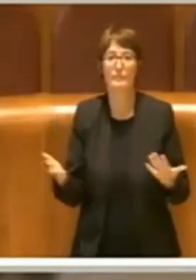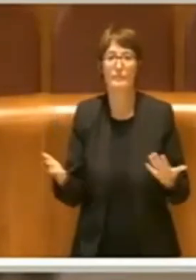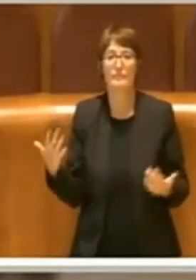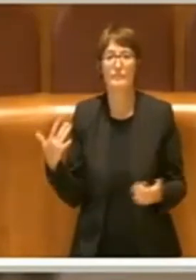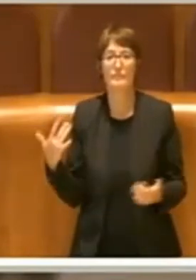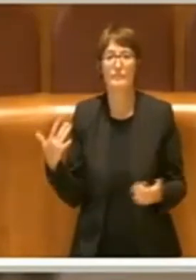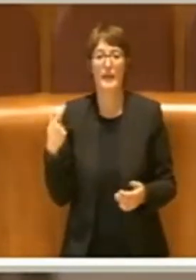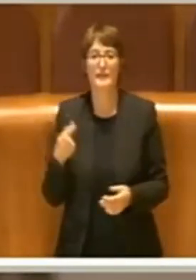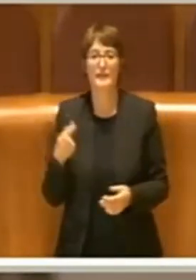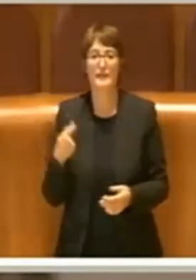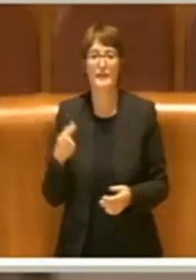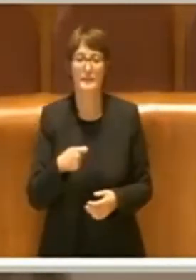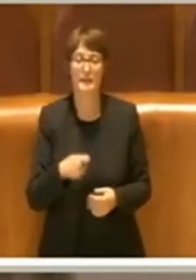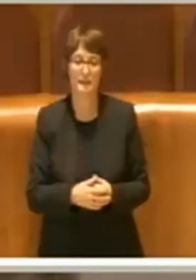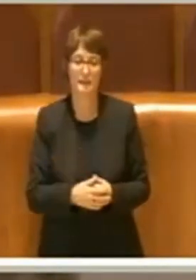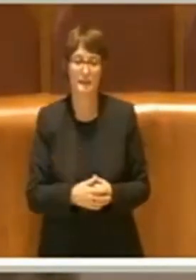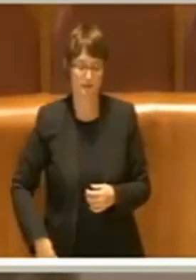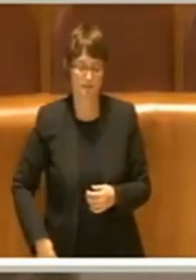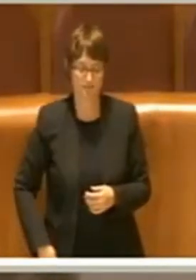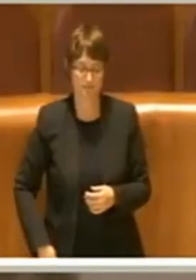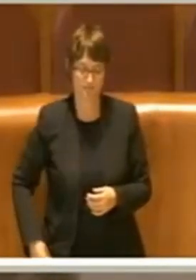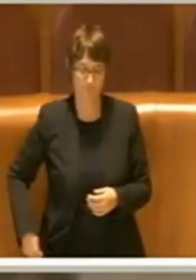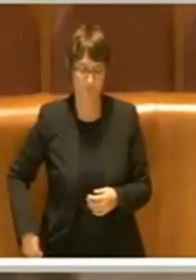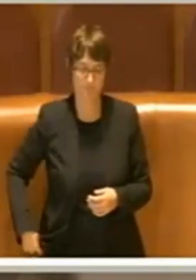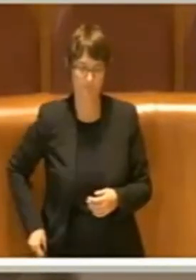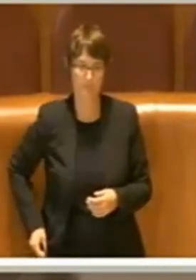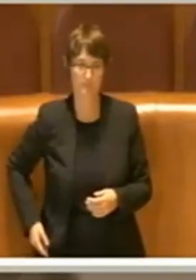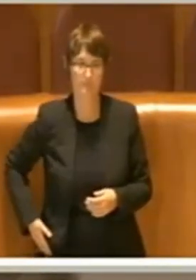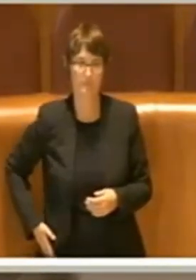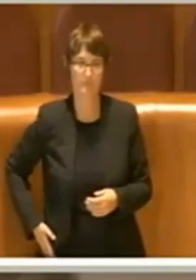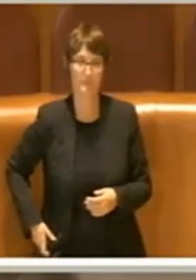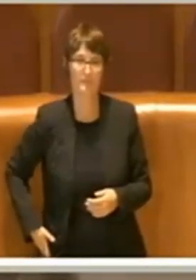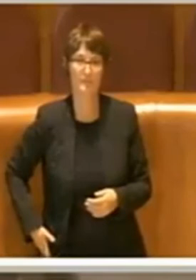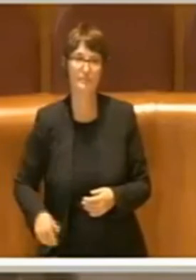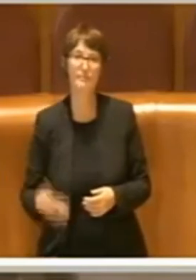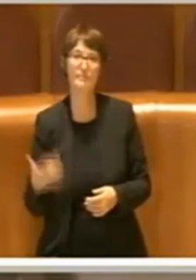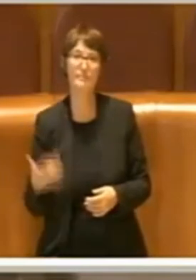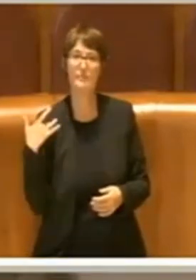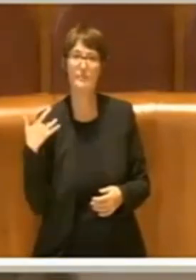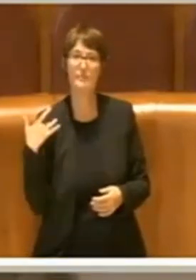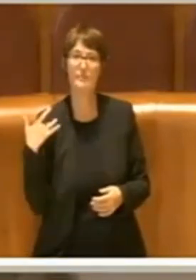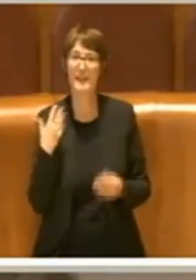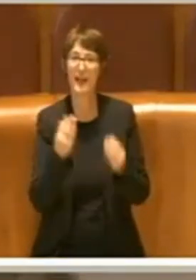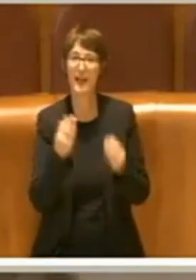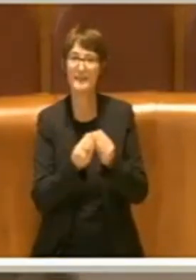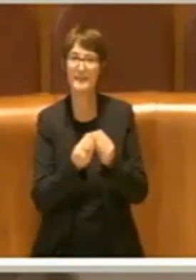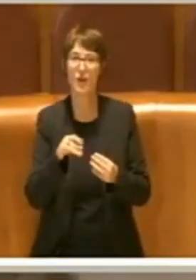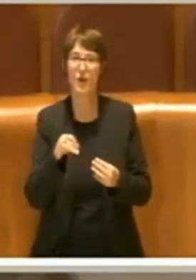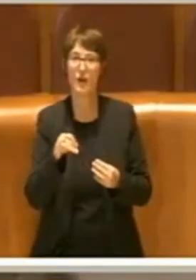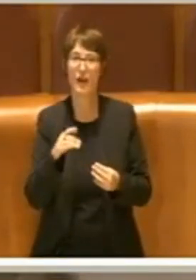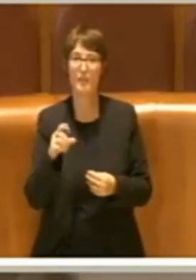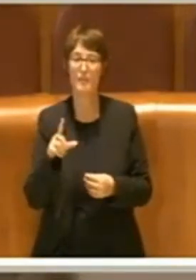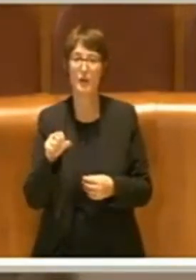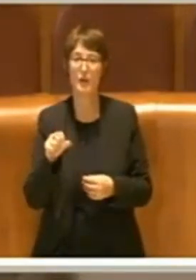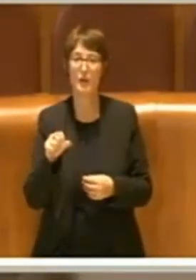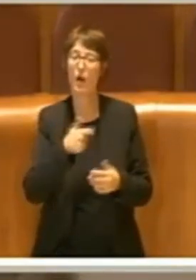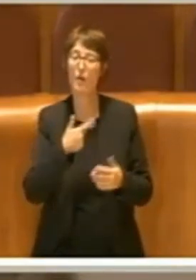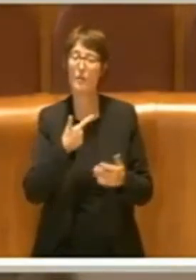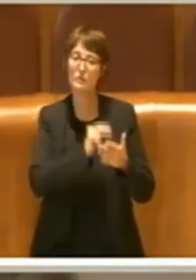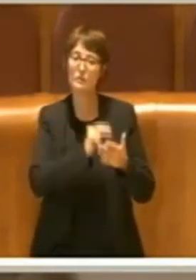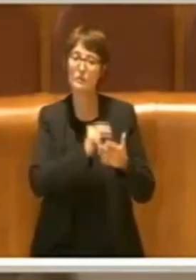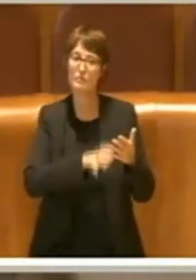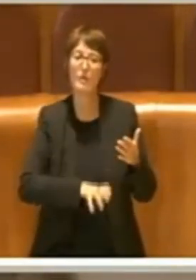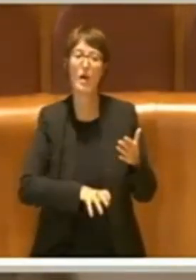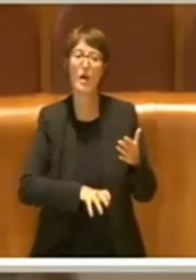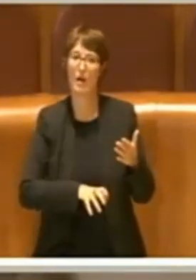Grazie Presidente. No, ringrazio la collega Piccolo perché secondo me ha scritto degli atti di buon senso, ecco, insomma,